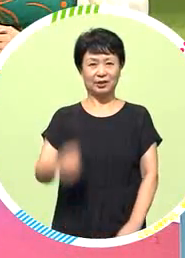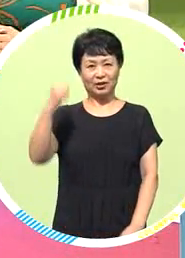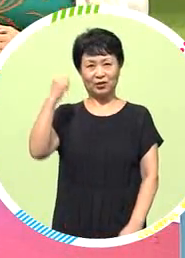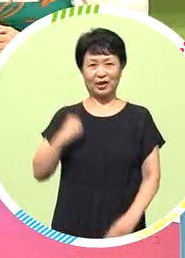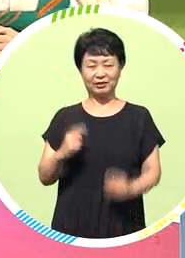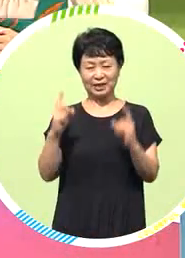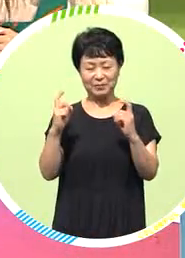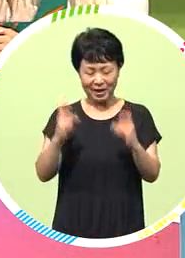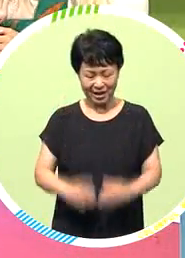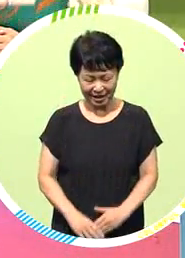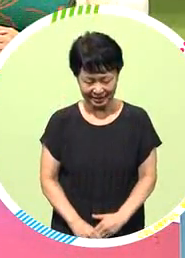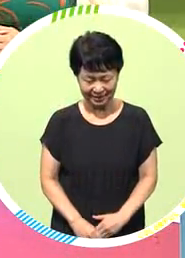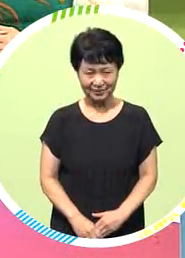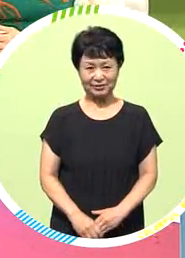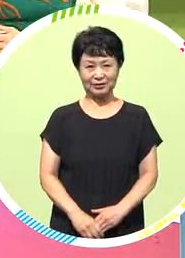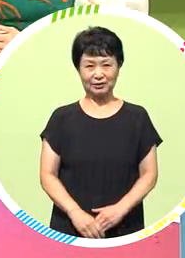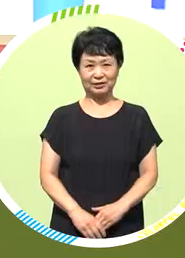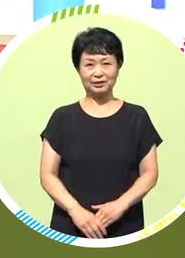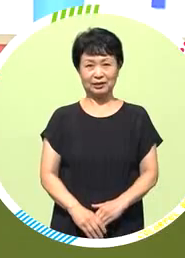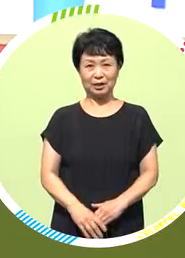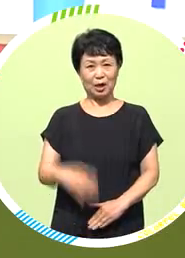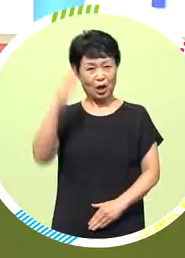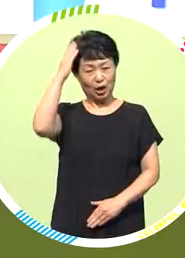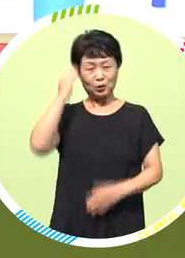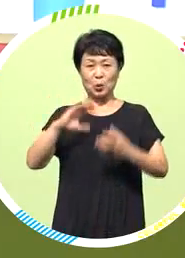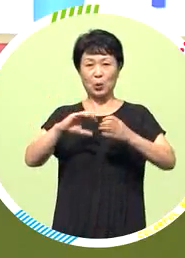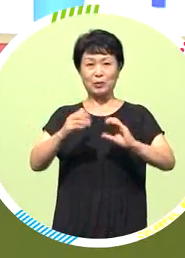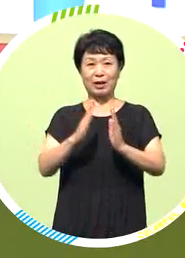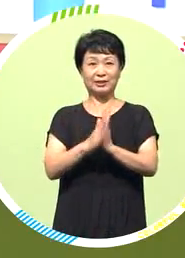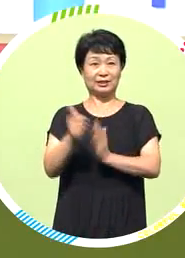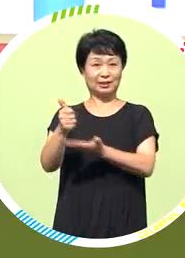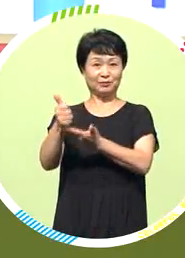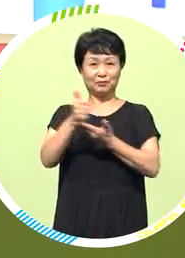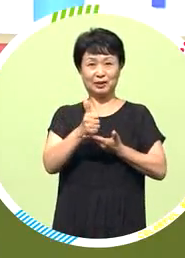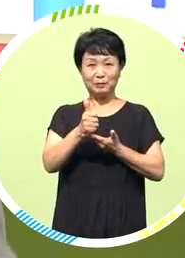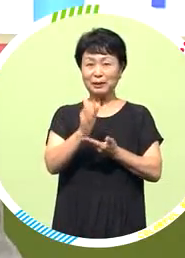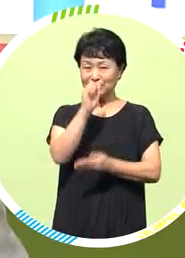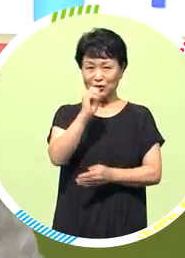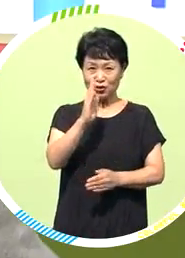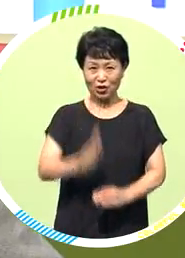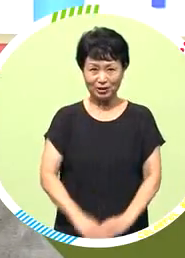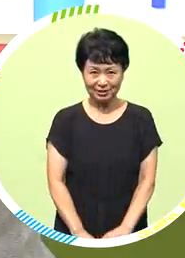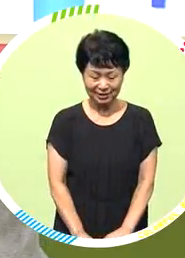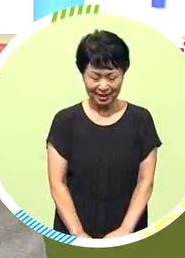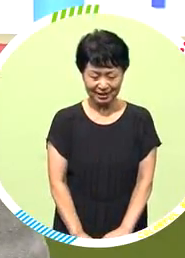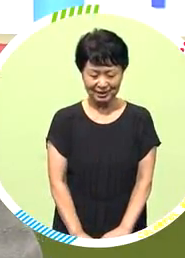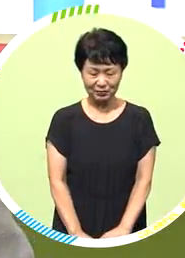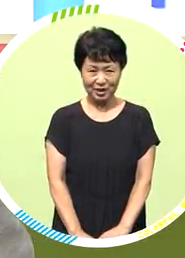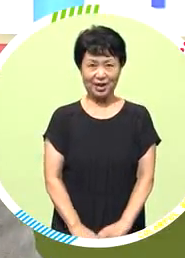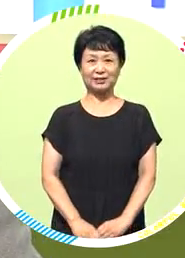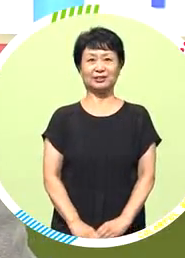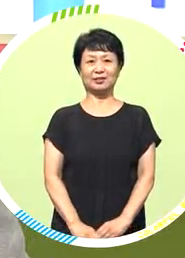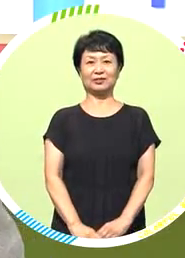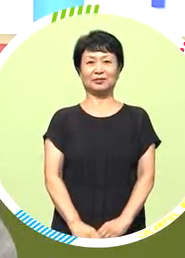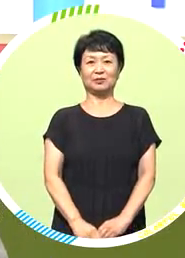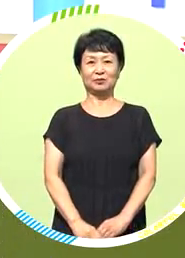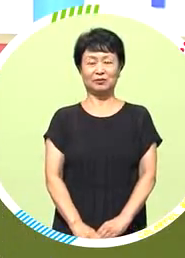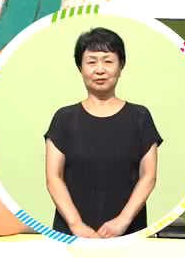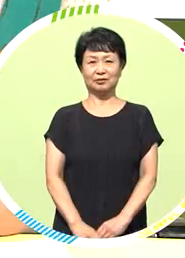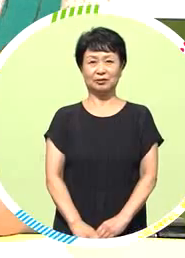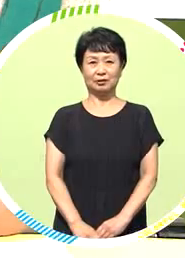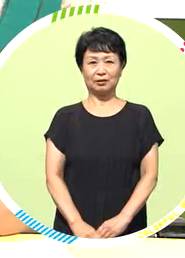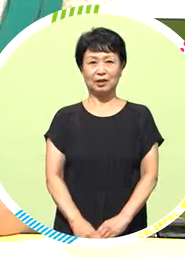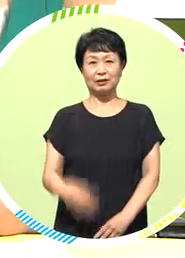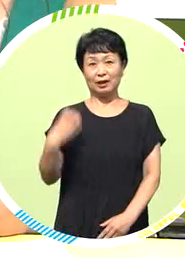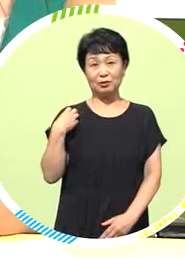おはようございます。 おはようございます。 今週は黒岩知事にお越しいただいております。よろしくお願いいたします。 よろしくお願いします。 そしてリポー